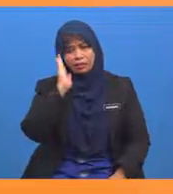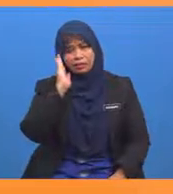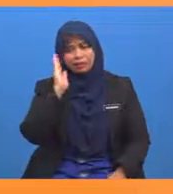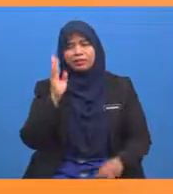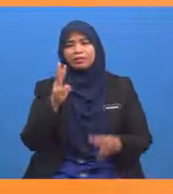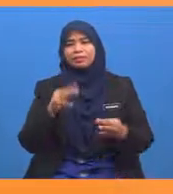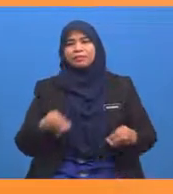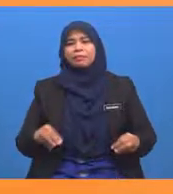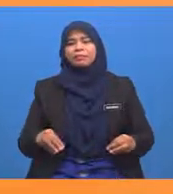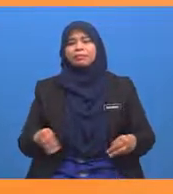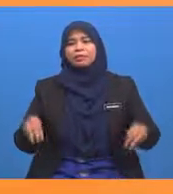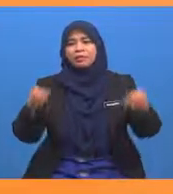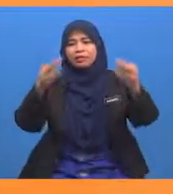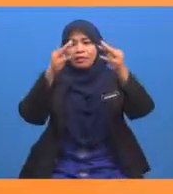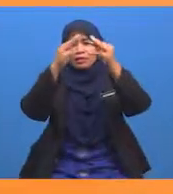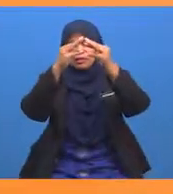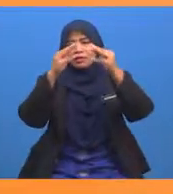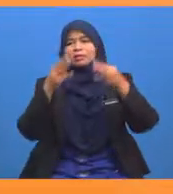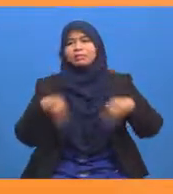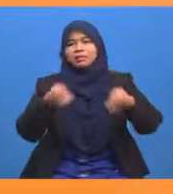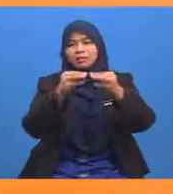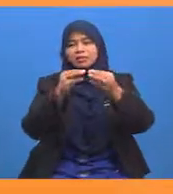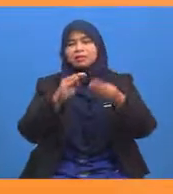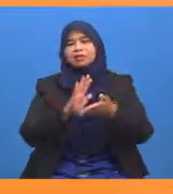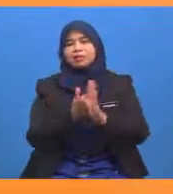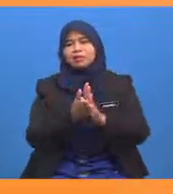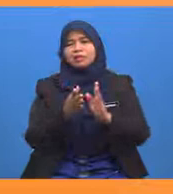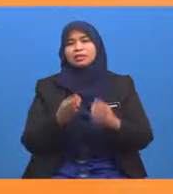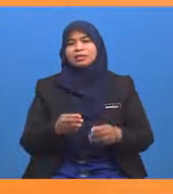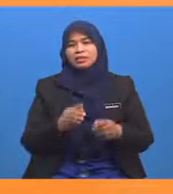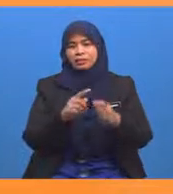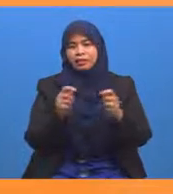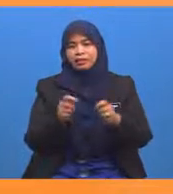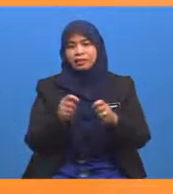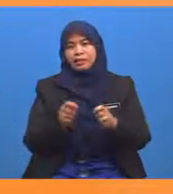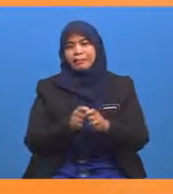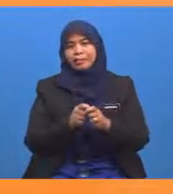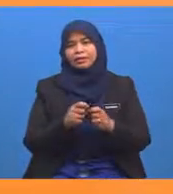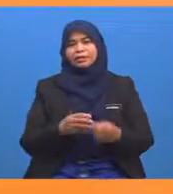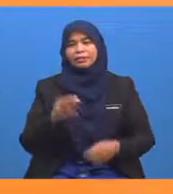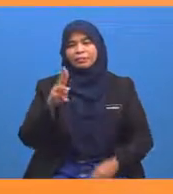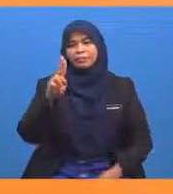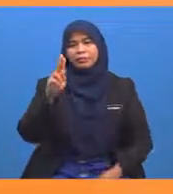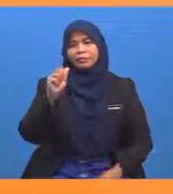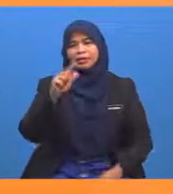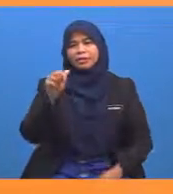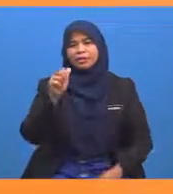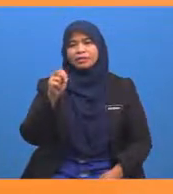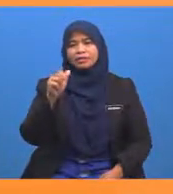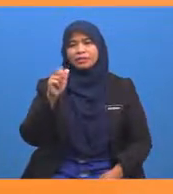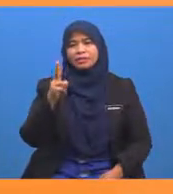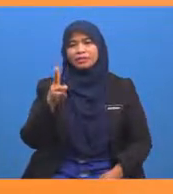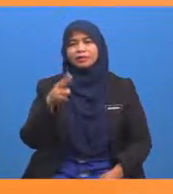masjid dikenali sebagai muazzanah. Menara ini dibina untuk